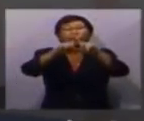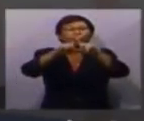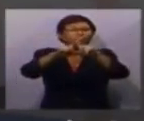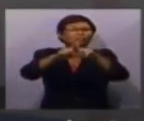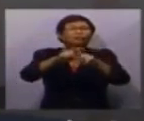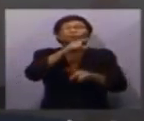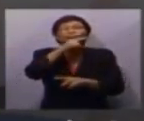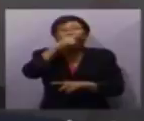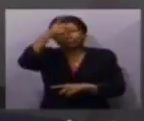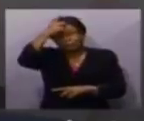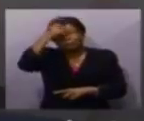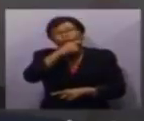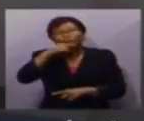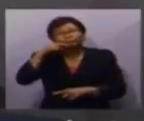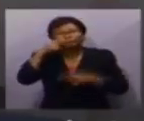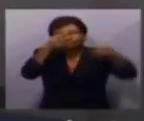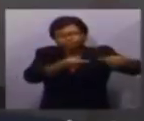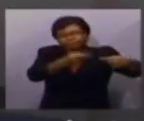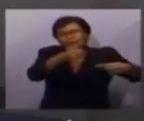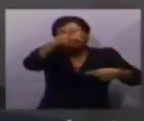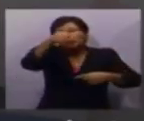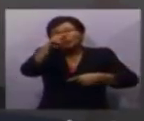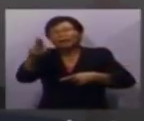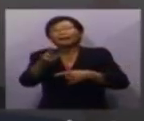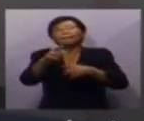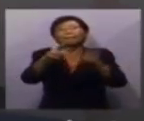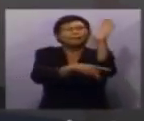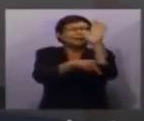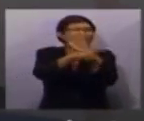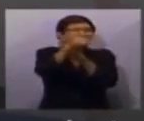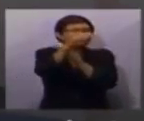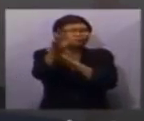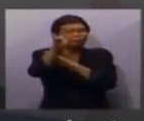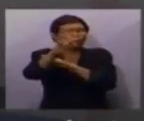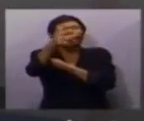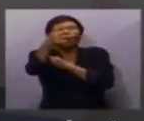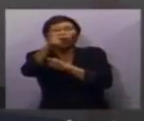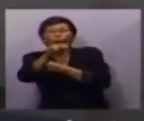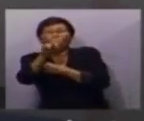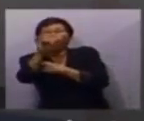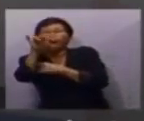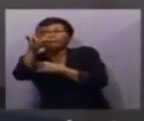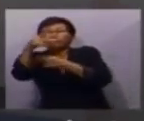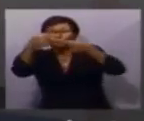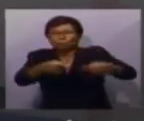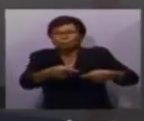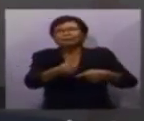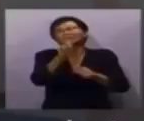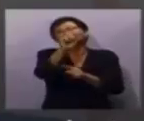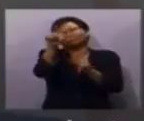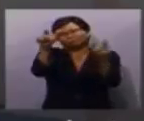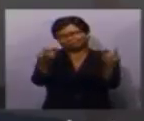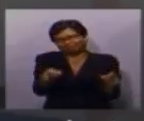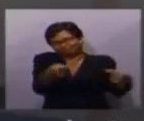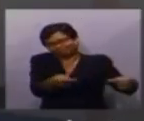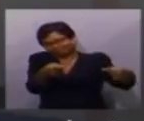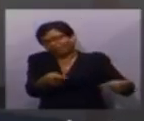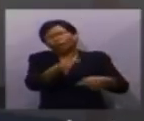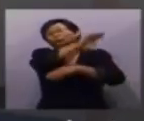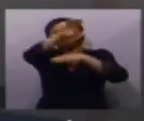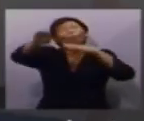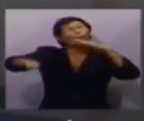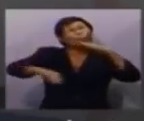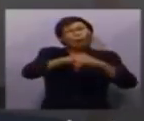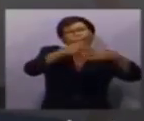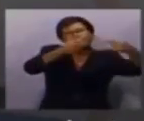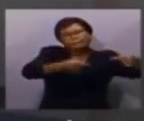sekali lagi dicabar penyelaras PKR Parlimen Sembrong On Abu Bakar dalam pertandingan 1-1.